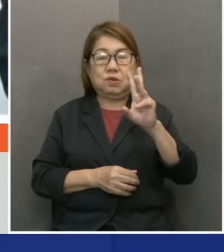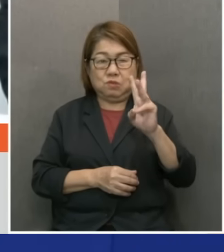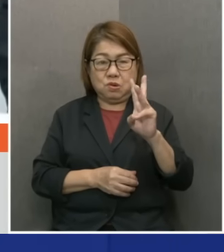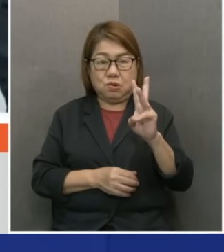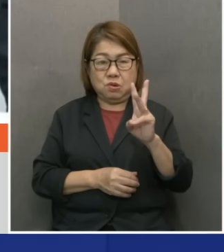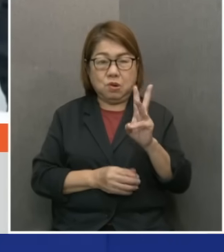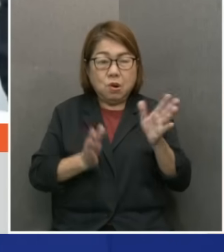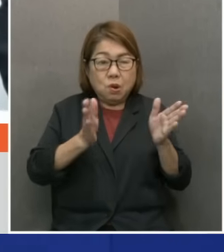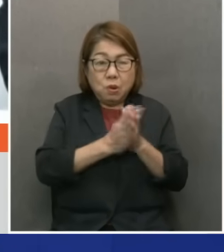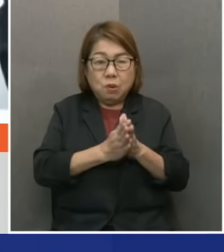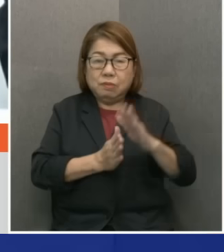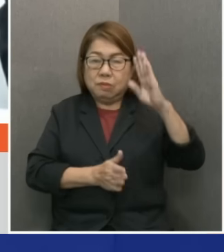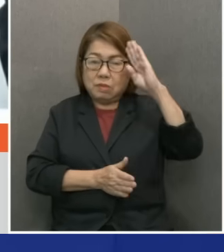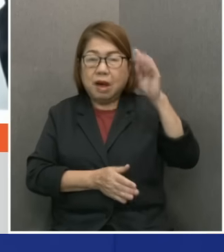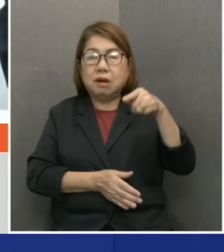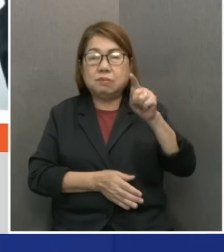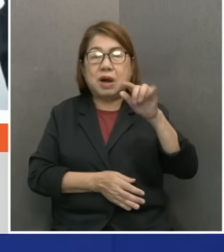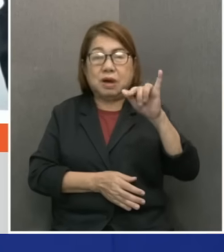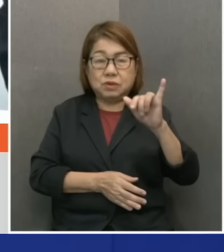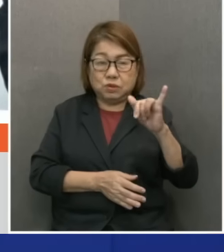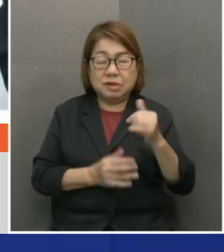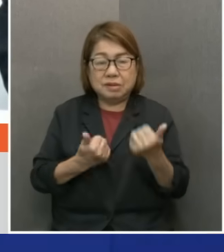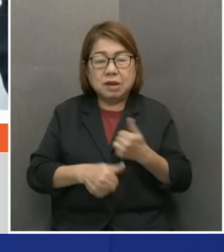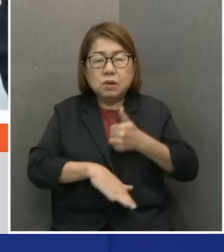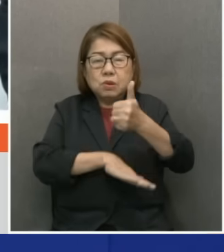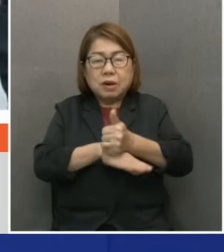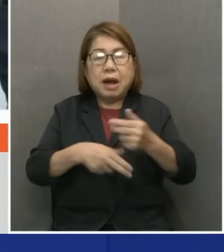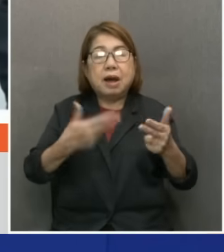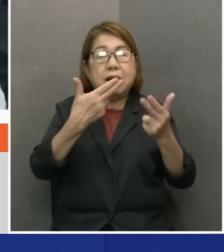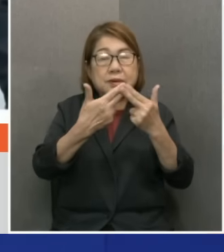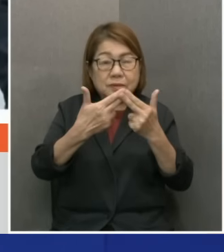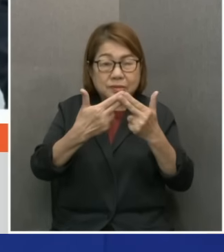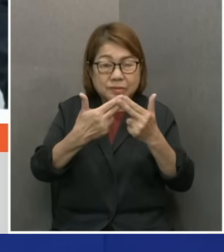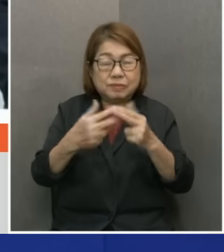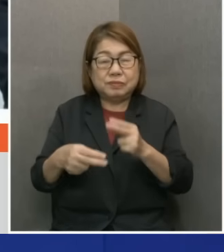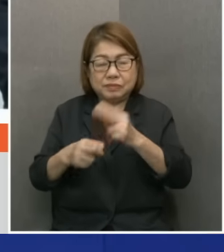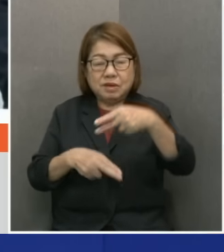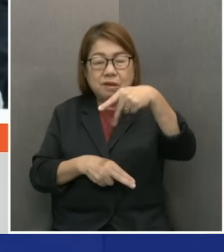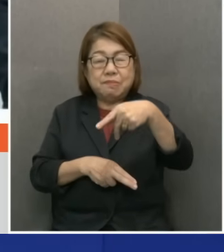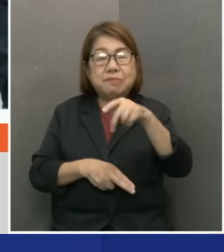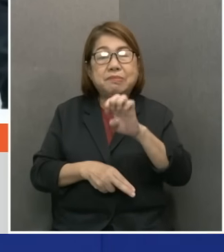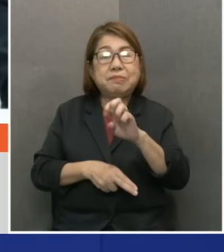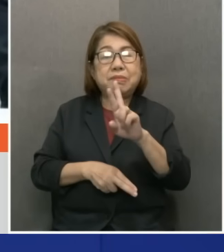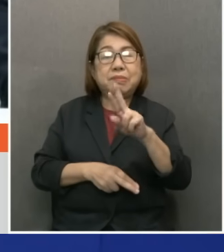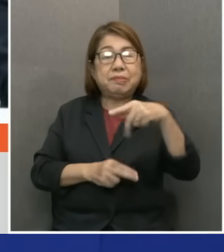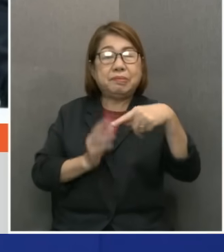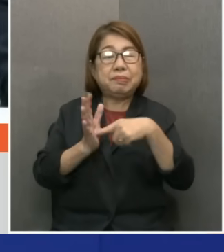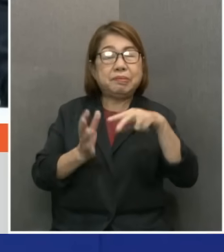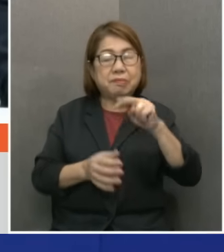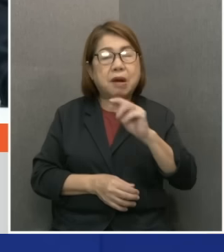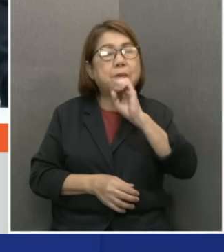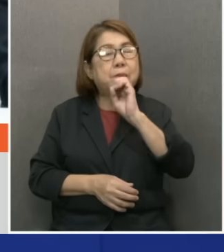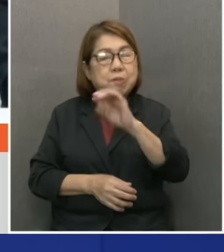ประยุทธ์จันทร์โอชาทำให้แกนนำของพรรคโดยนายพีรพันธ์สาลีรัฐวิภาคหัวหน้าก็ออกมาประกาศจุด